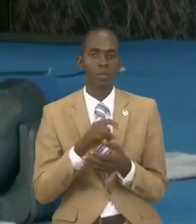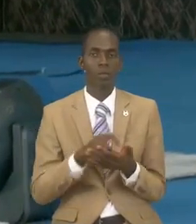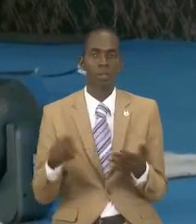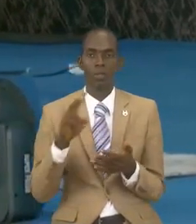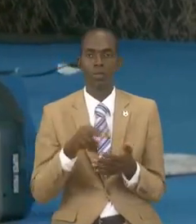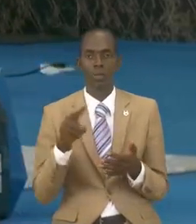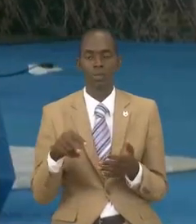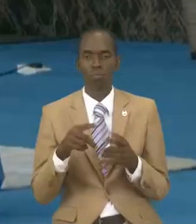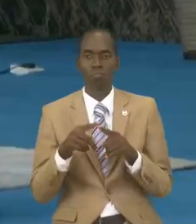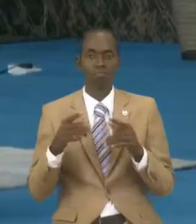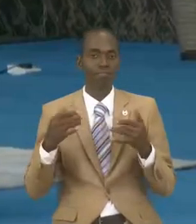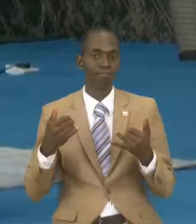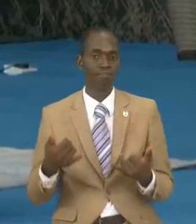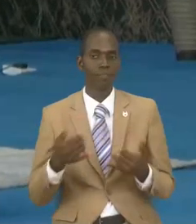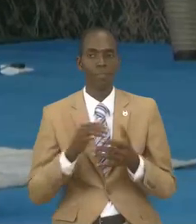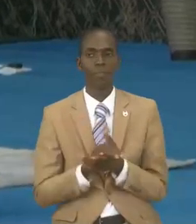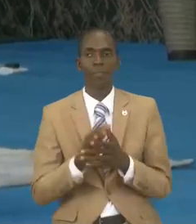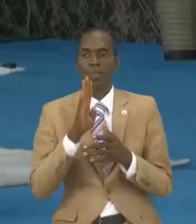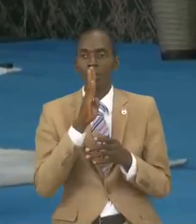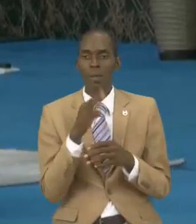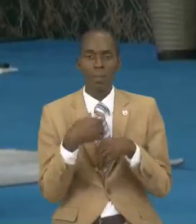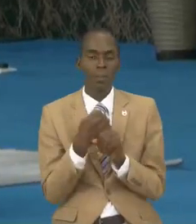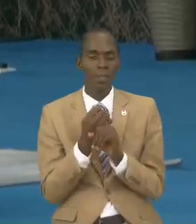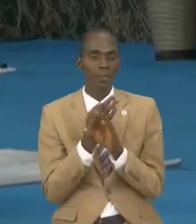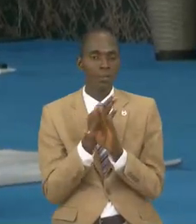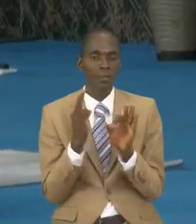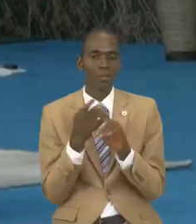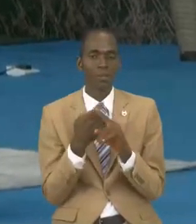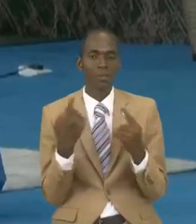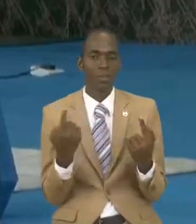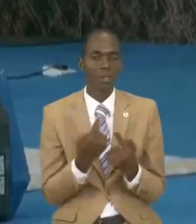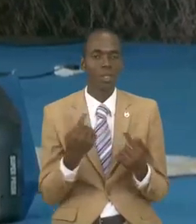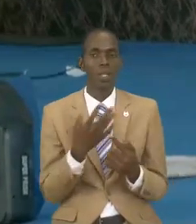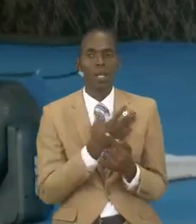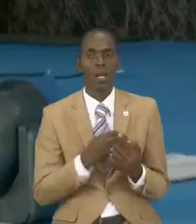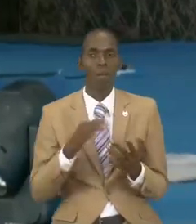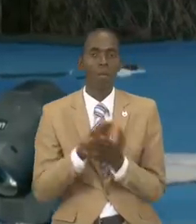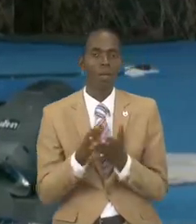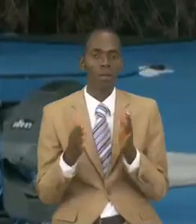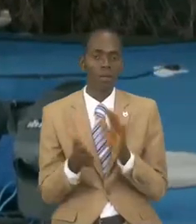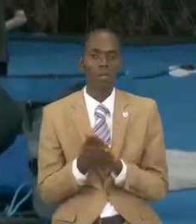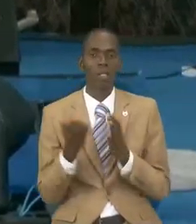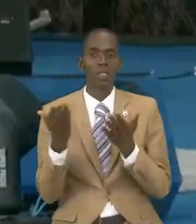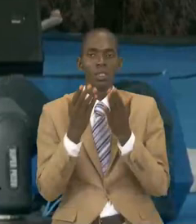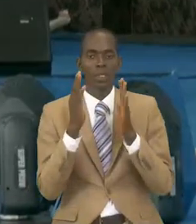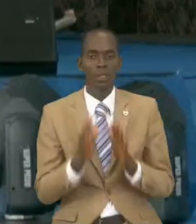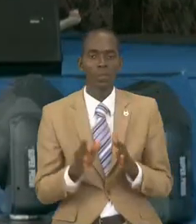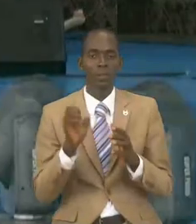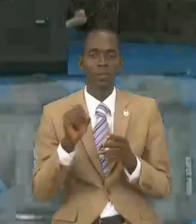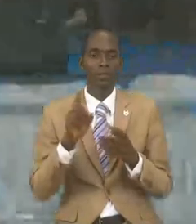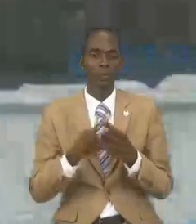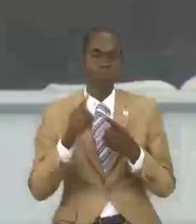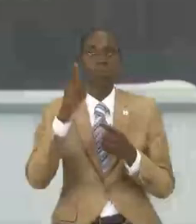dit, mais maintenant, étant affranchi du péché et devenu esclave de